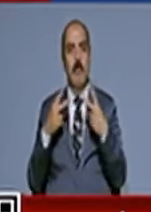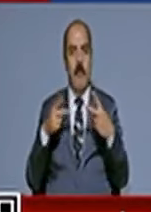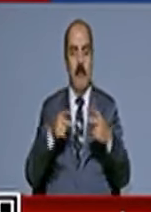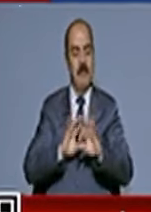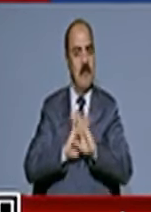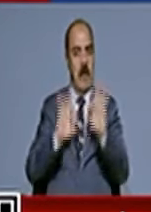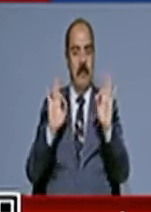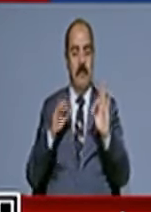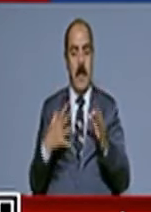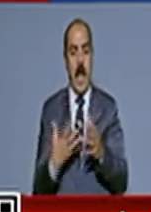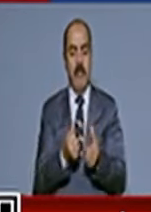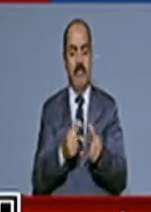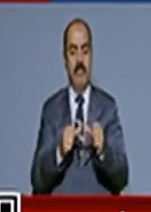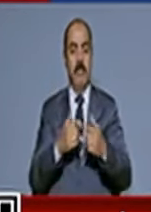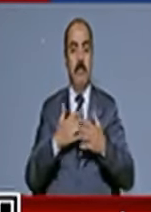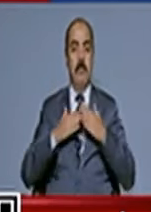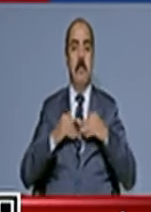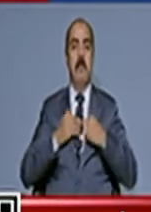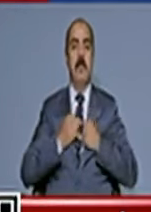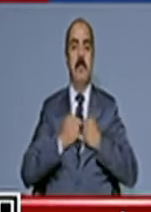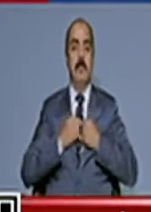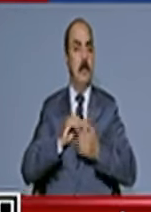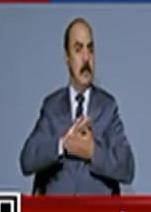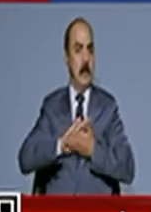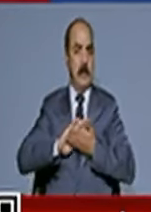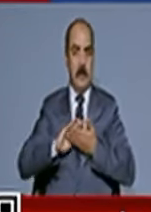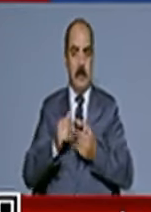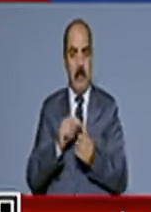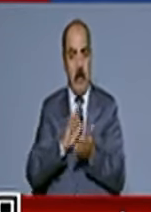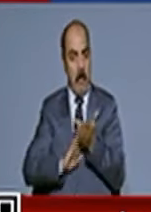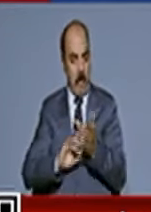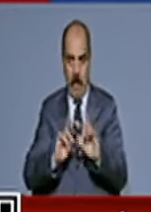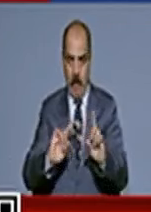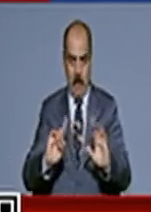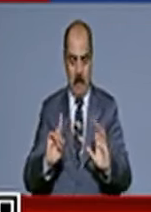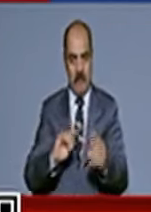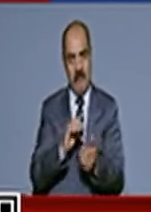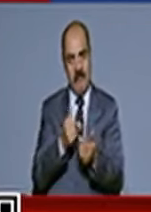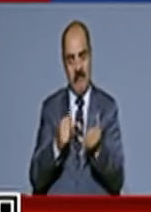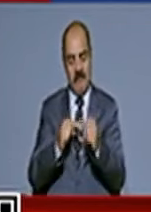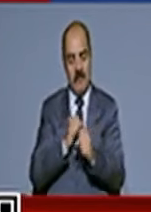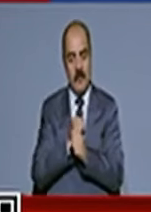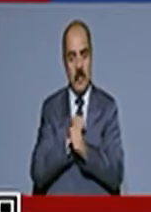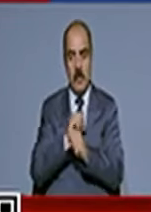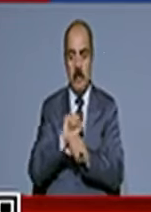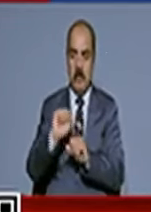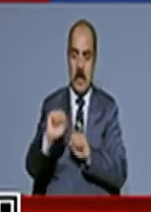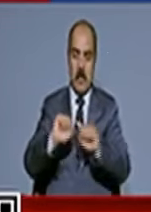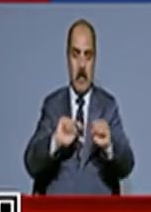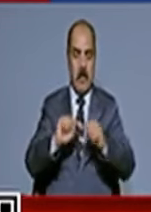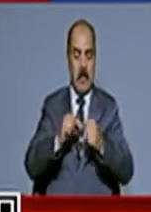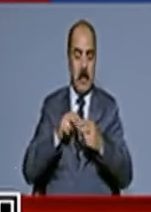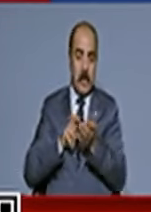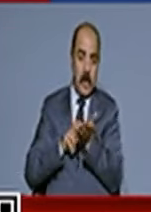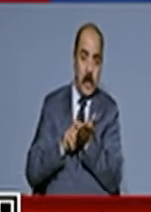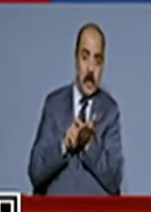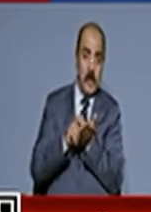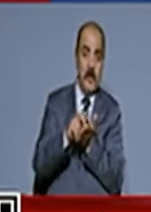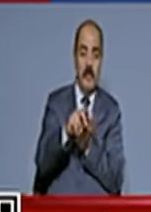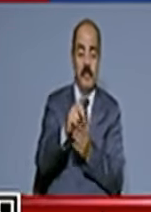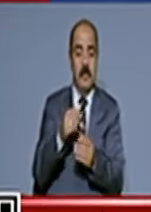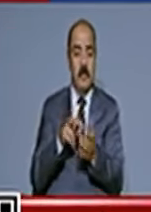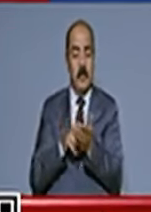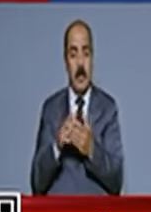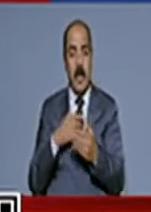بامتلاك محطات نووية سلمية، مؤكدا تصميمه على المضي قدما في مسار